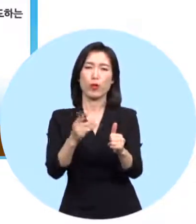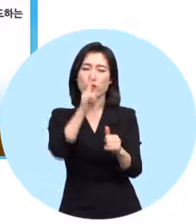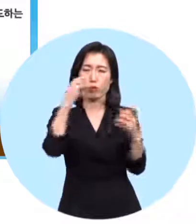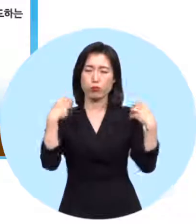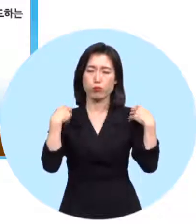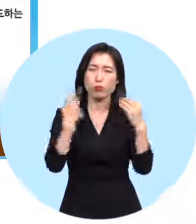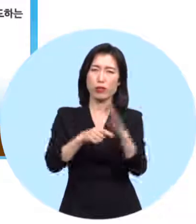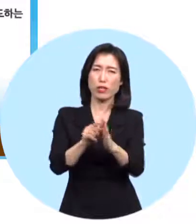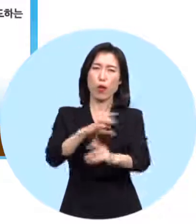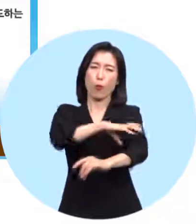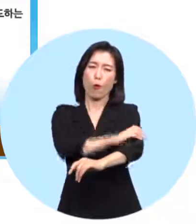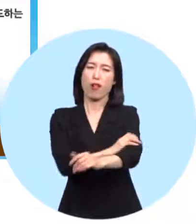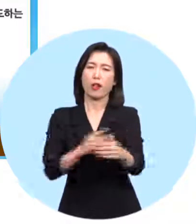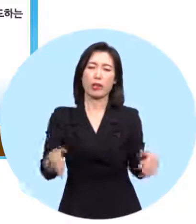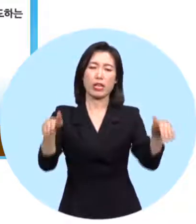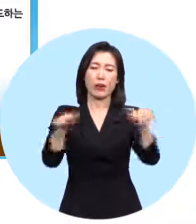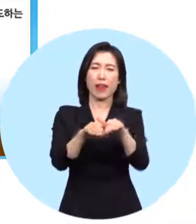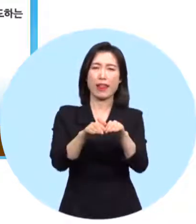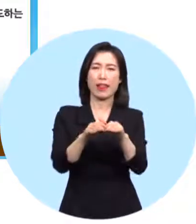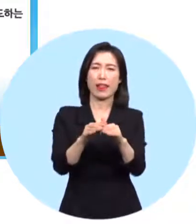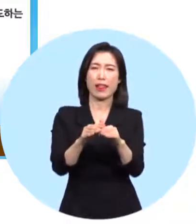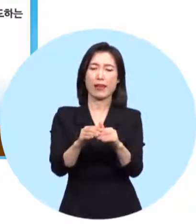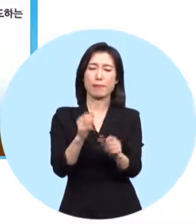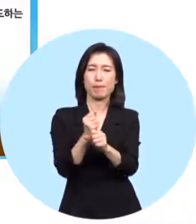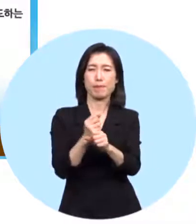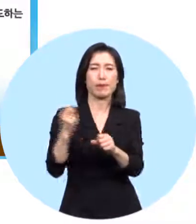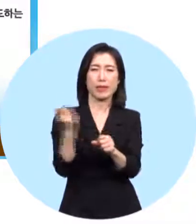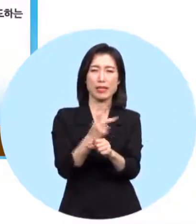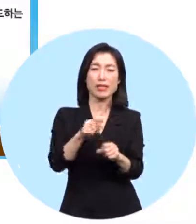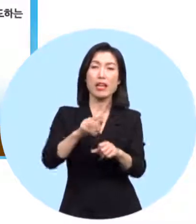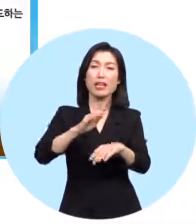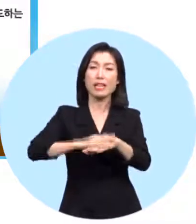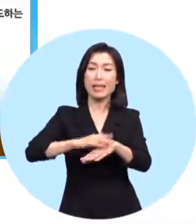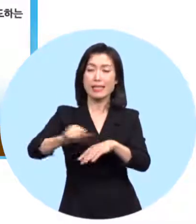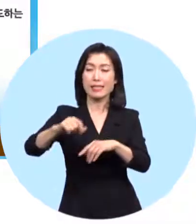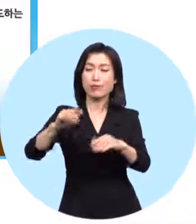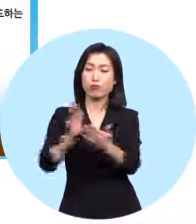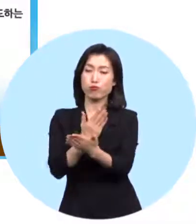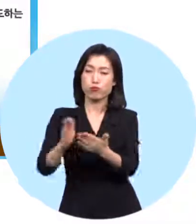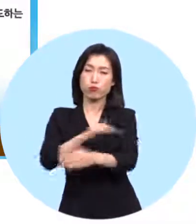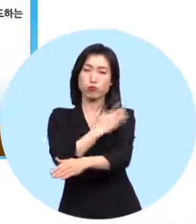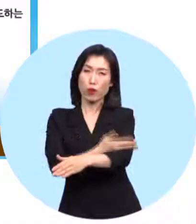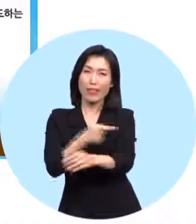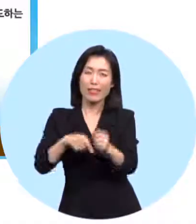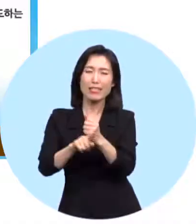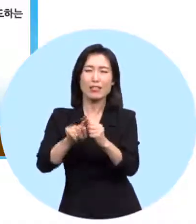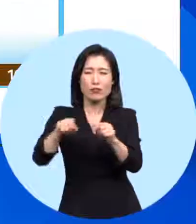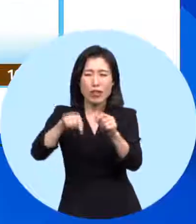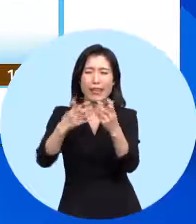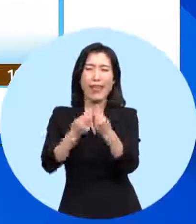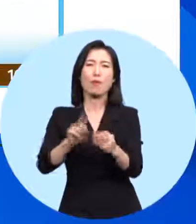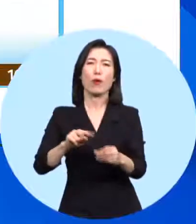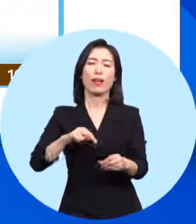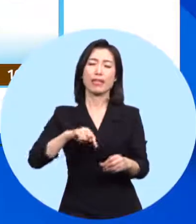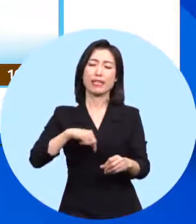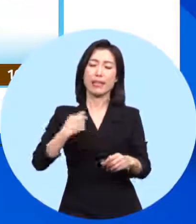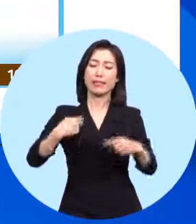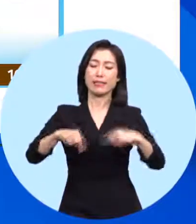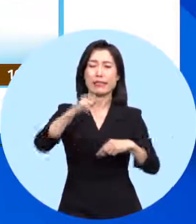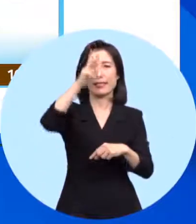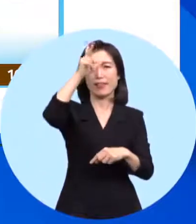개편하는데, 권력기관 개편 중에 이면서 동시에 자치분권 성격을 갖고 있는 게 자치경찰을 만든다는 겁니다. 그래서 여러분도